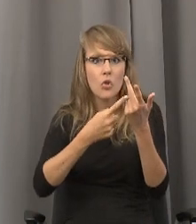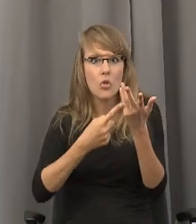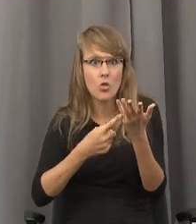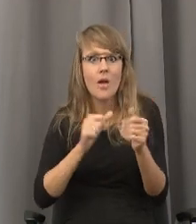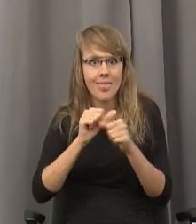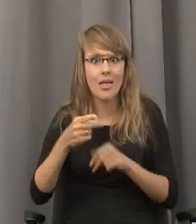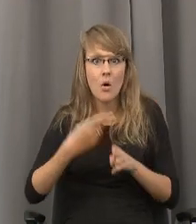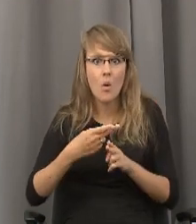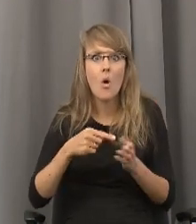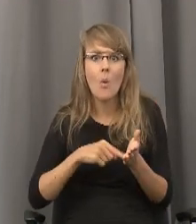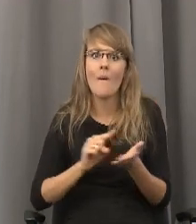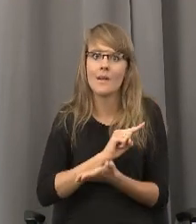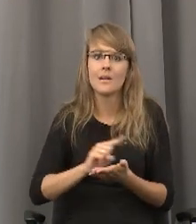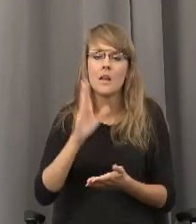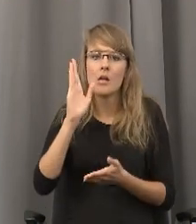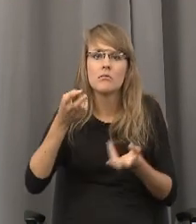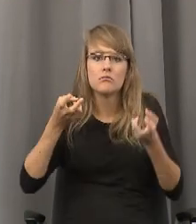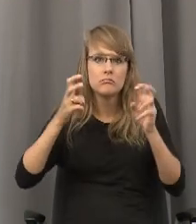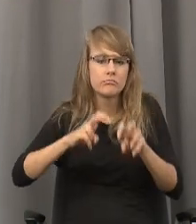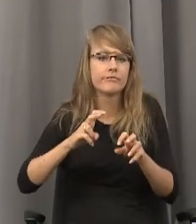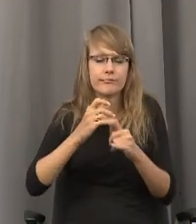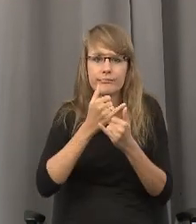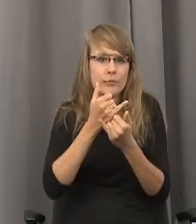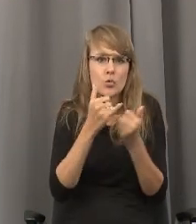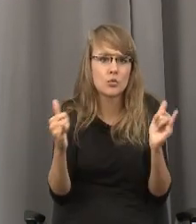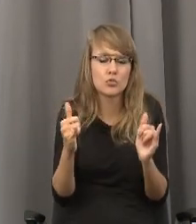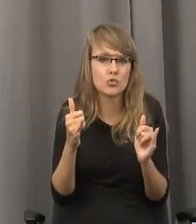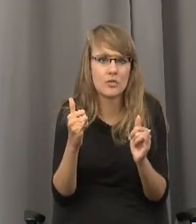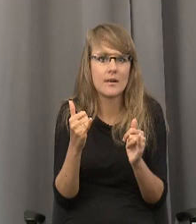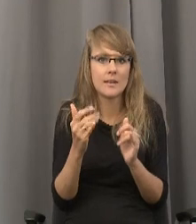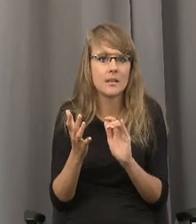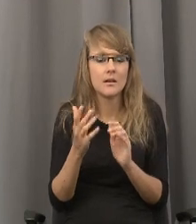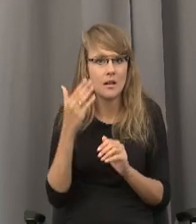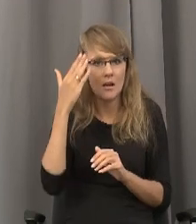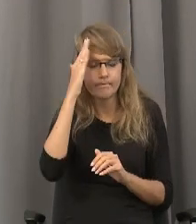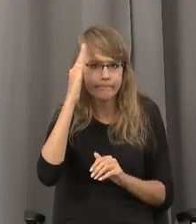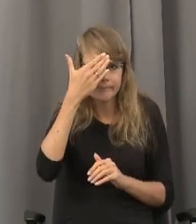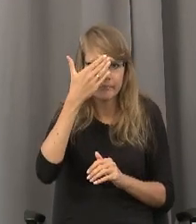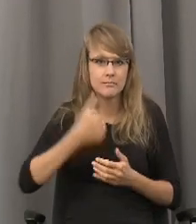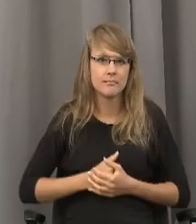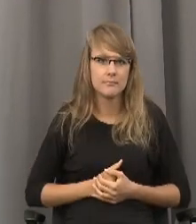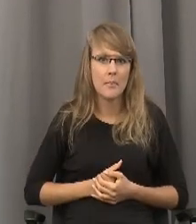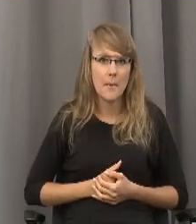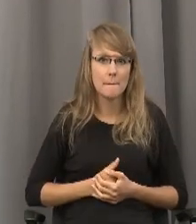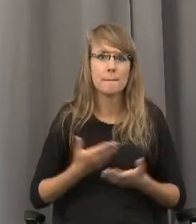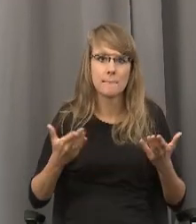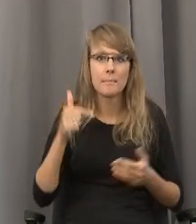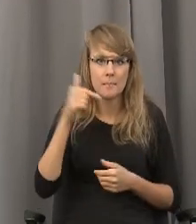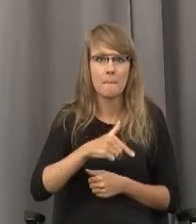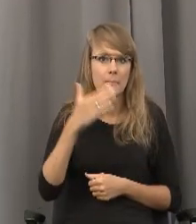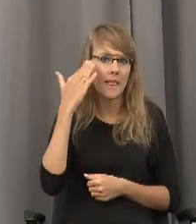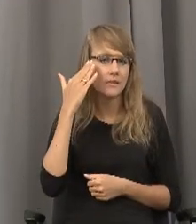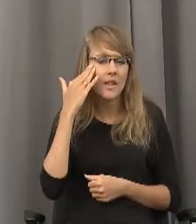ryzyka odpowiadają potem za występowanie różnych zespołów otępiennych. A więc wiedza o tym, jaka jest